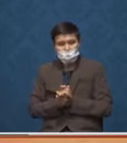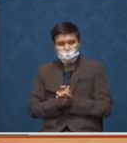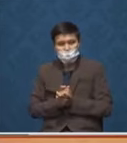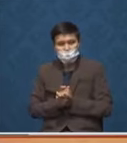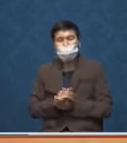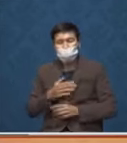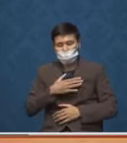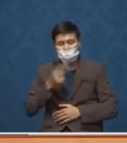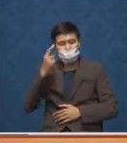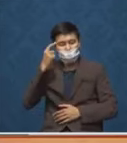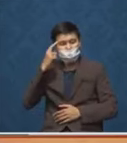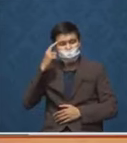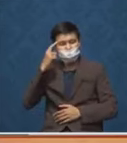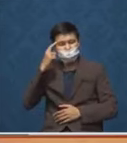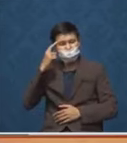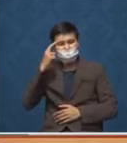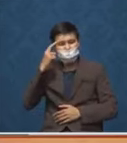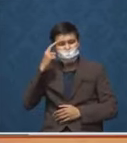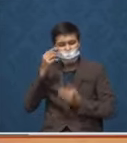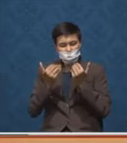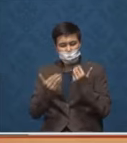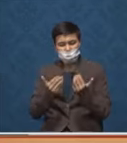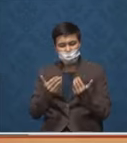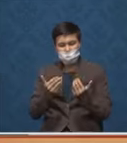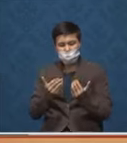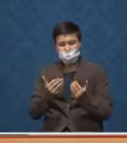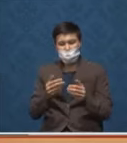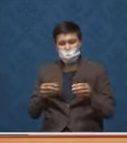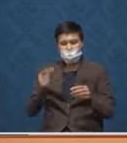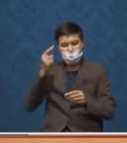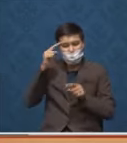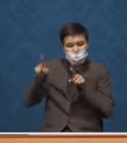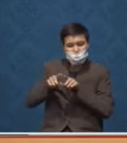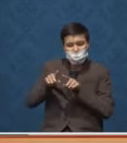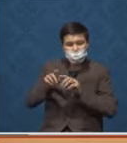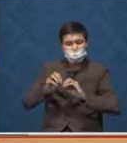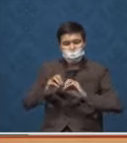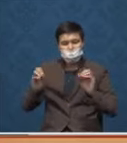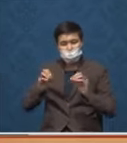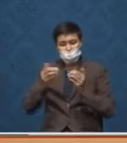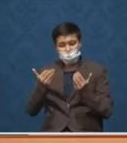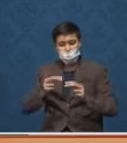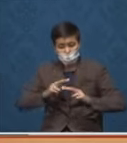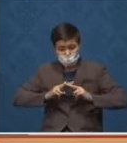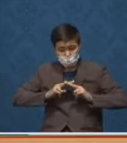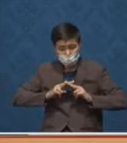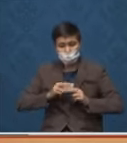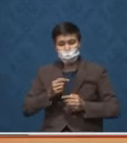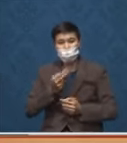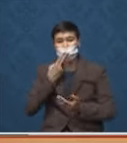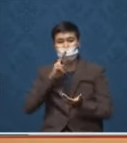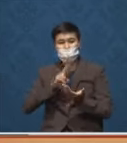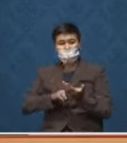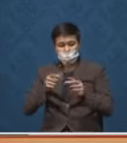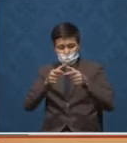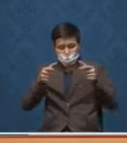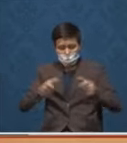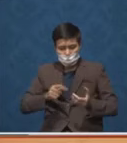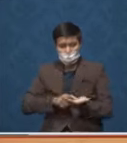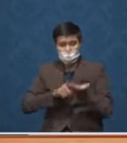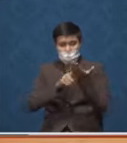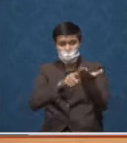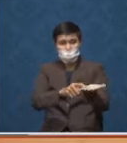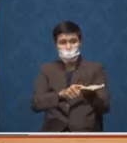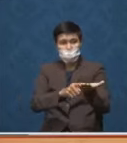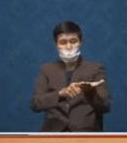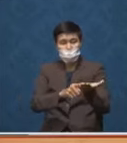กันเพราะวันนี้ AS เป็นหนึ่งในเอกชนที่ทำหนังสือถึงกสช.คัดค้านการคว